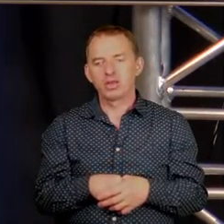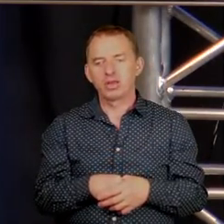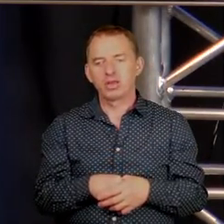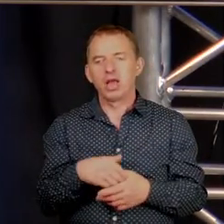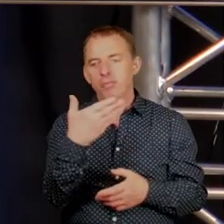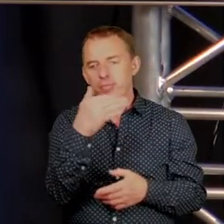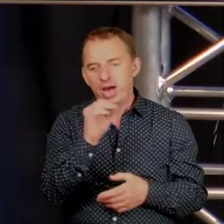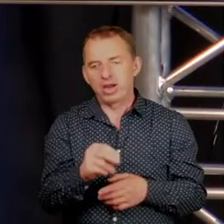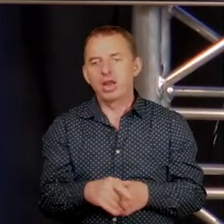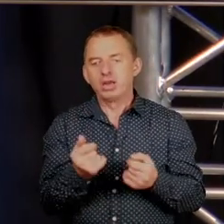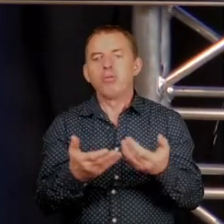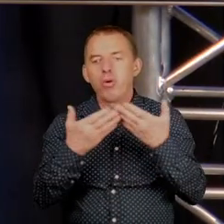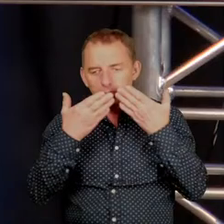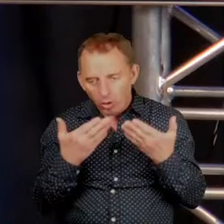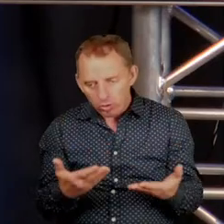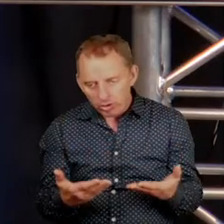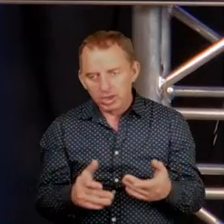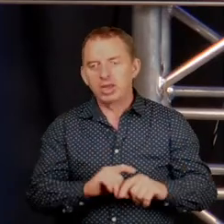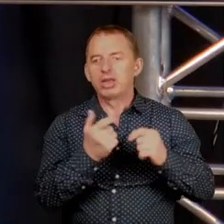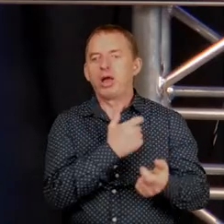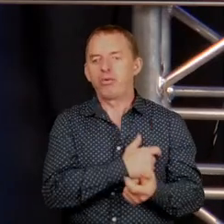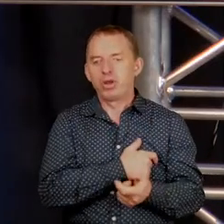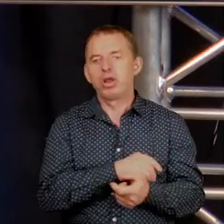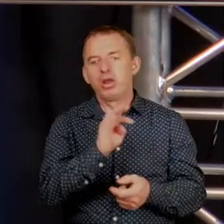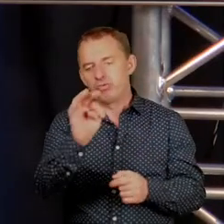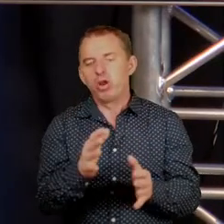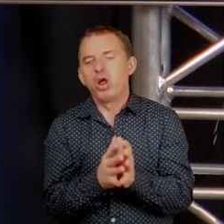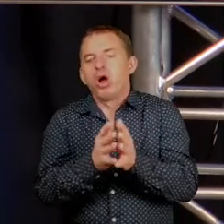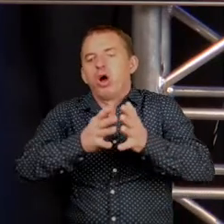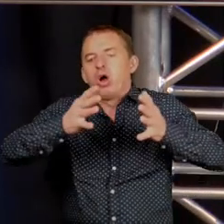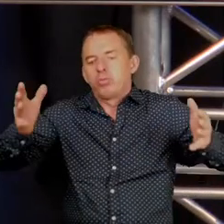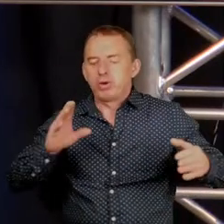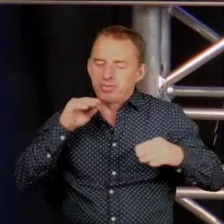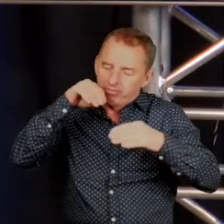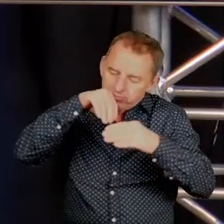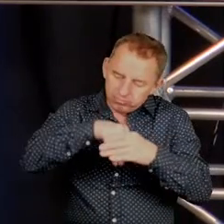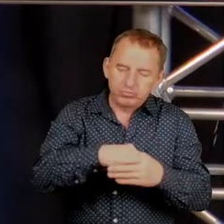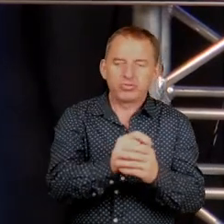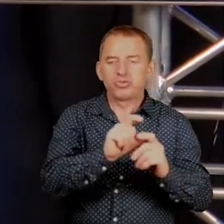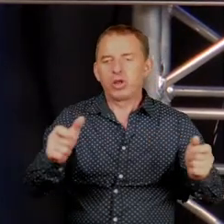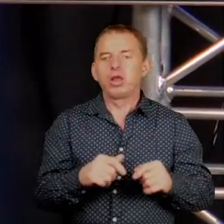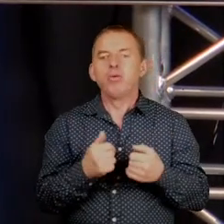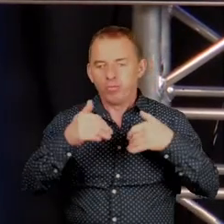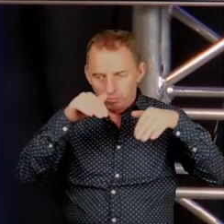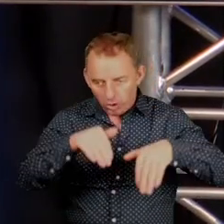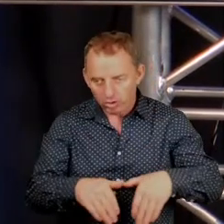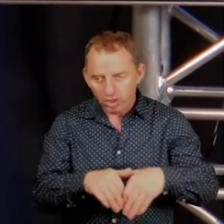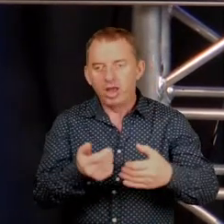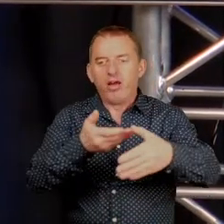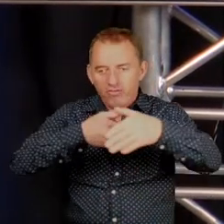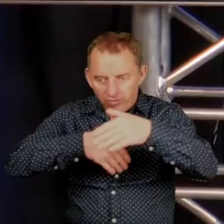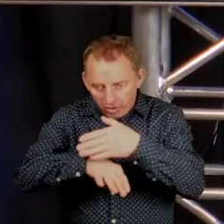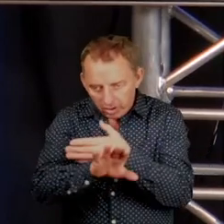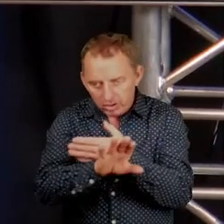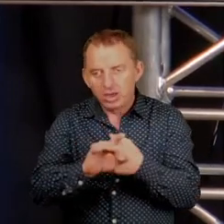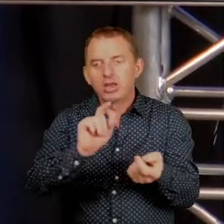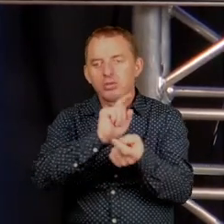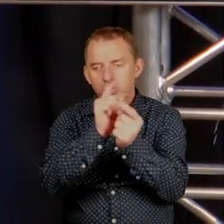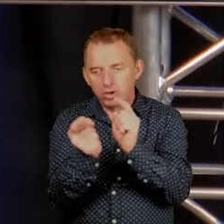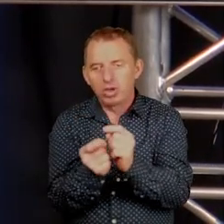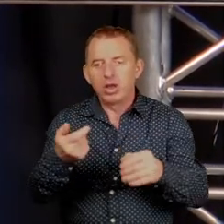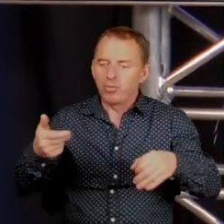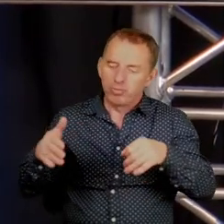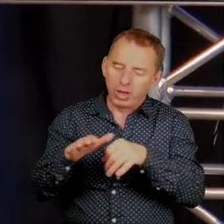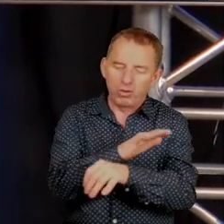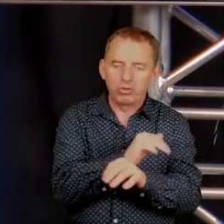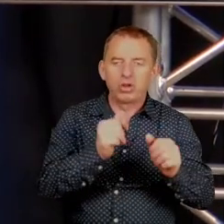Mark, chcemy podziękować ci z całego serca za twój olbrzymi wkład w to, abyśmy mogli wyjść z tych spotkań pełni